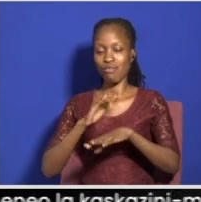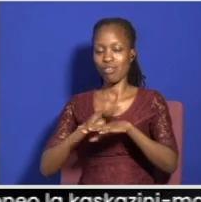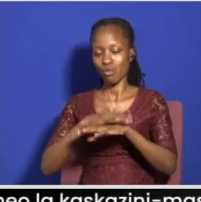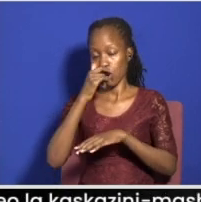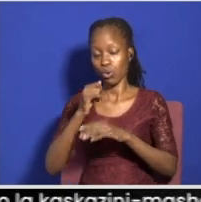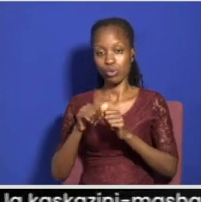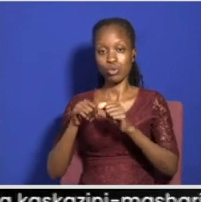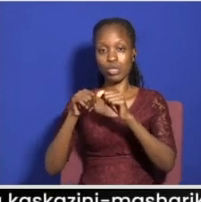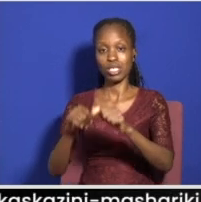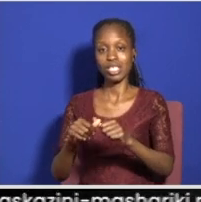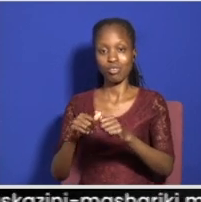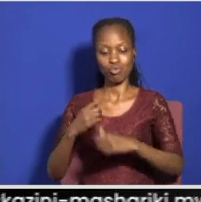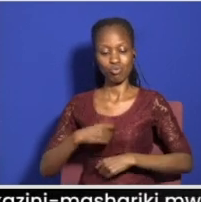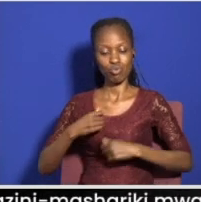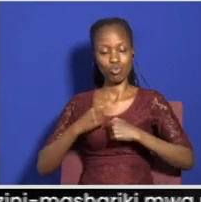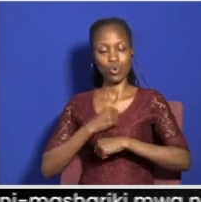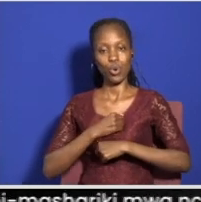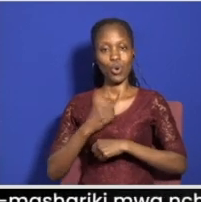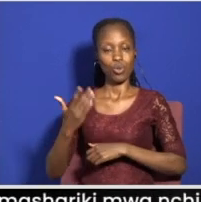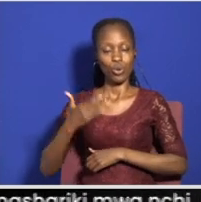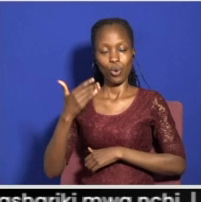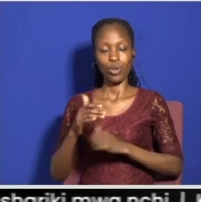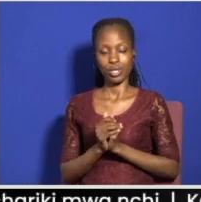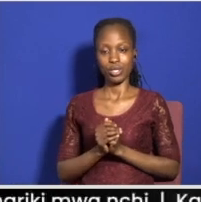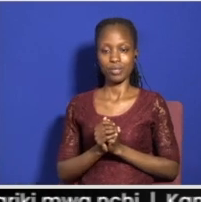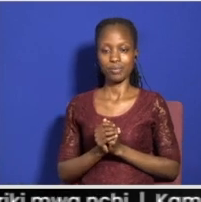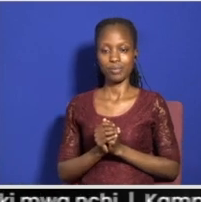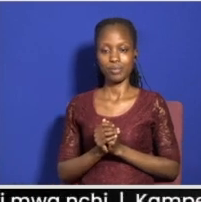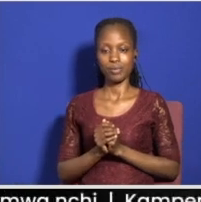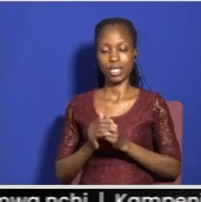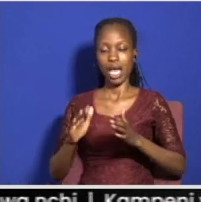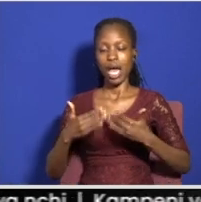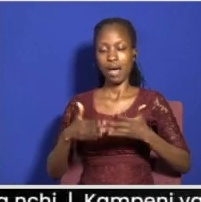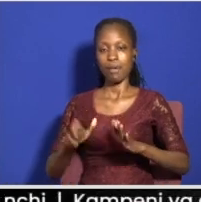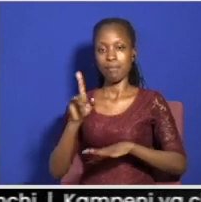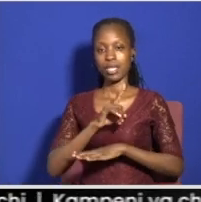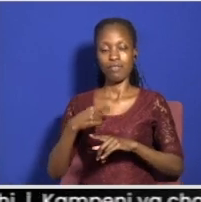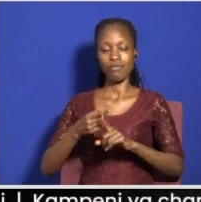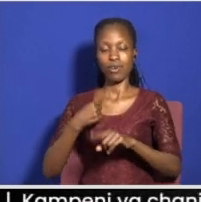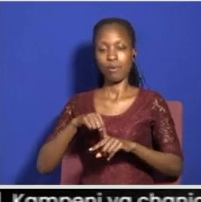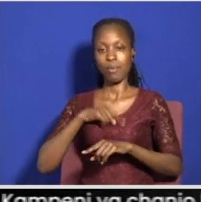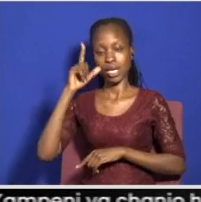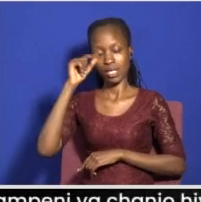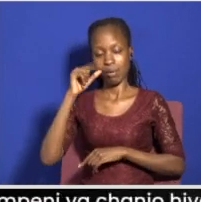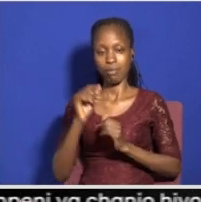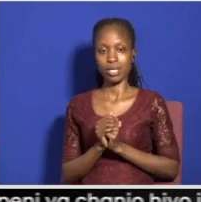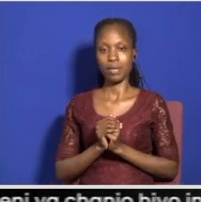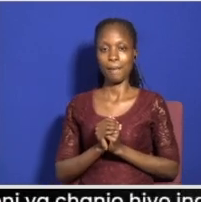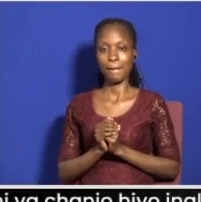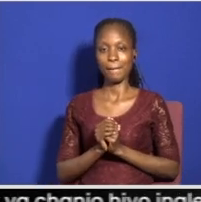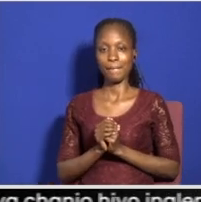zidi kututolea suti moja na nyingine. Bila shaka Dickens Luvanda, heri njema kutoka kwetu Mombasa. Ni hayo tu